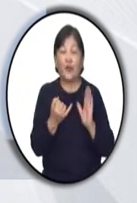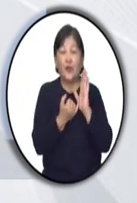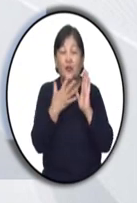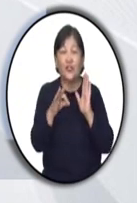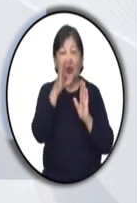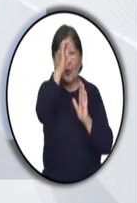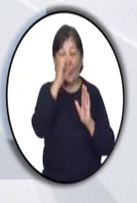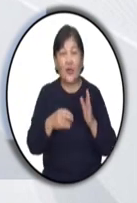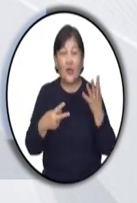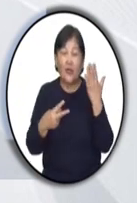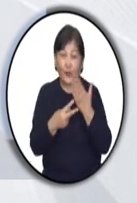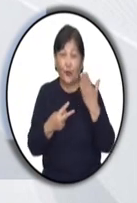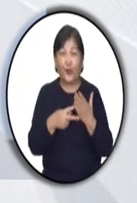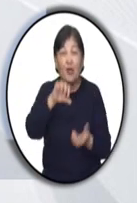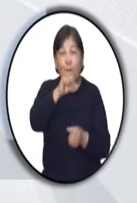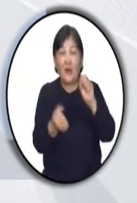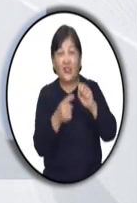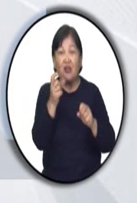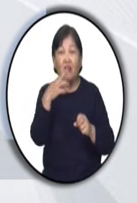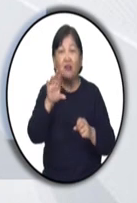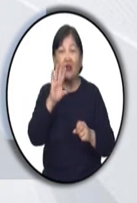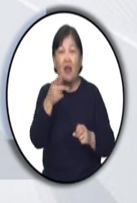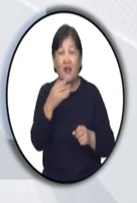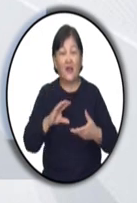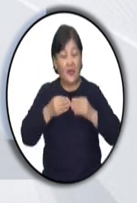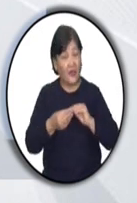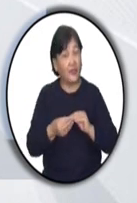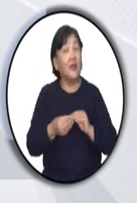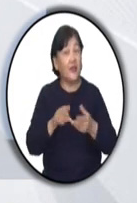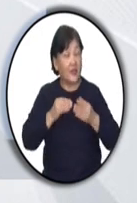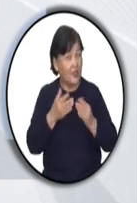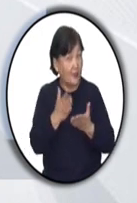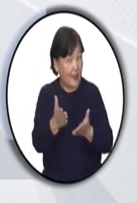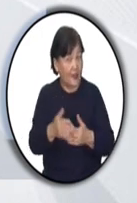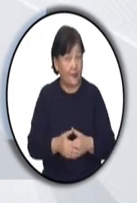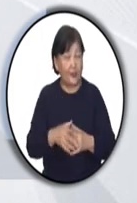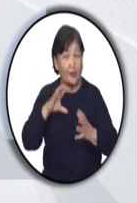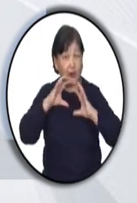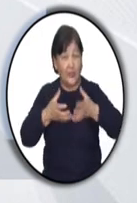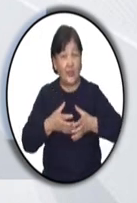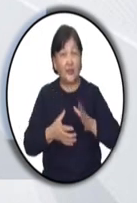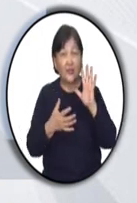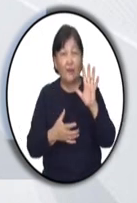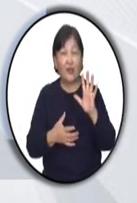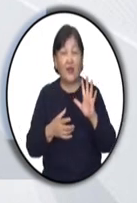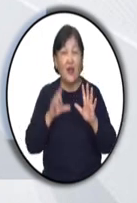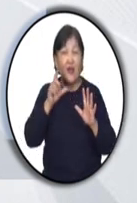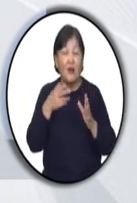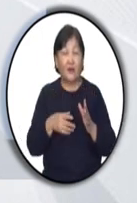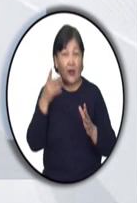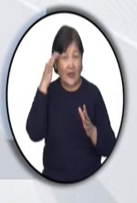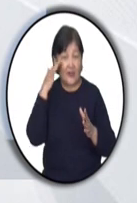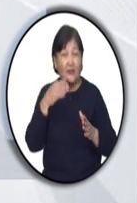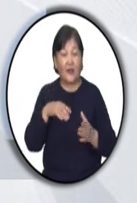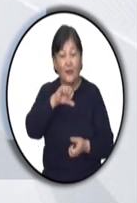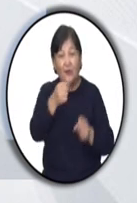маань нийт экспортынхаа 60 гаруй хувийг электроник машин ийд ангиуд нь бүрдүүлж байгаа. Тэгээ өнөөдөр дэлхийд бол